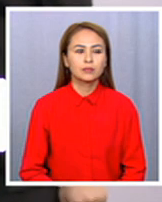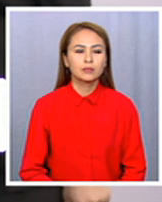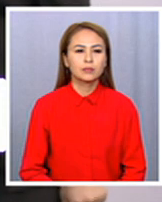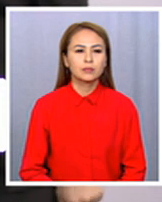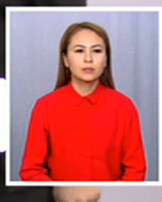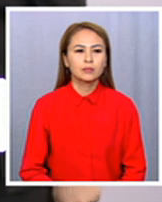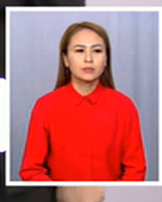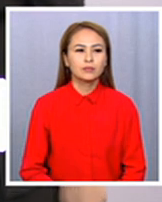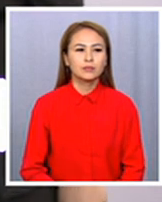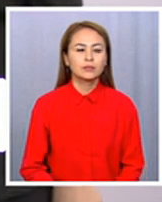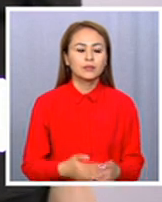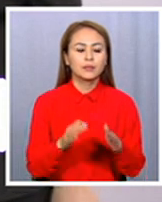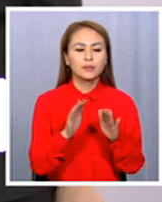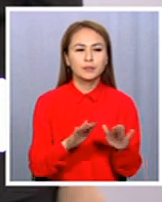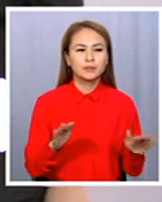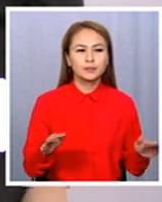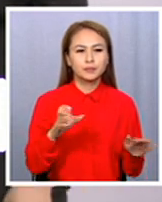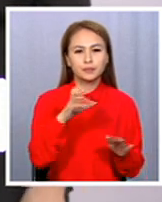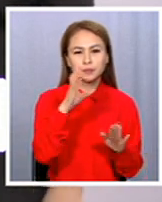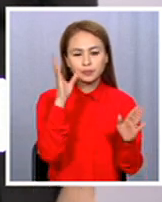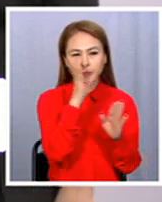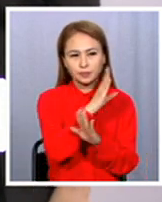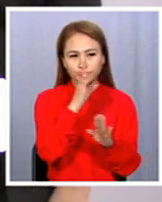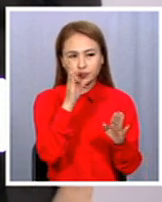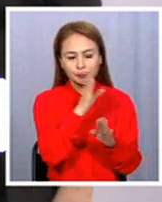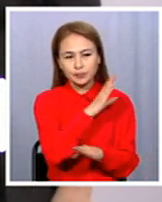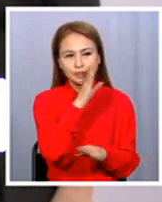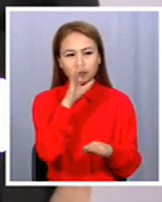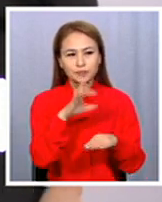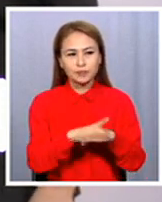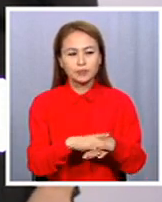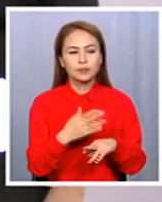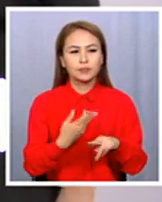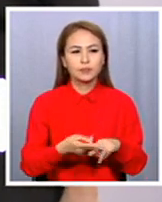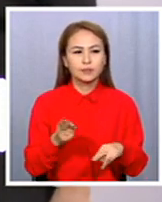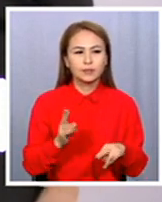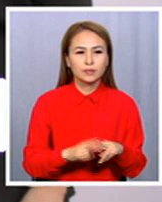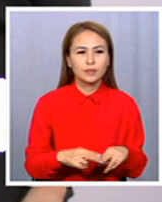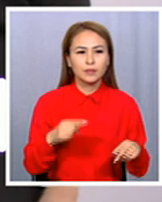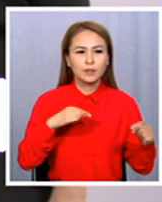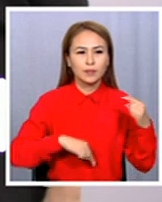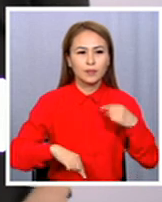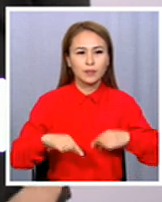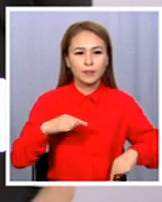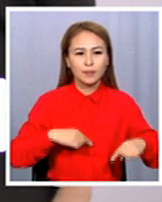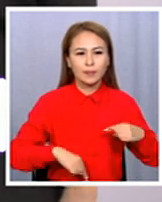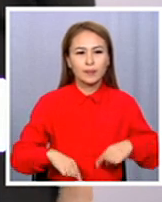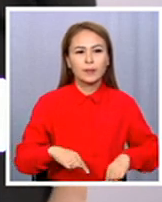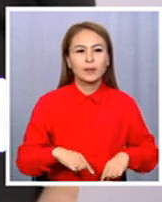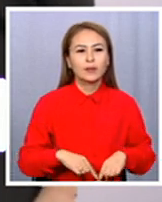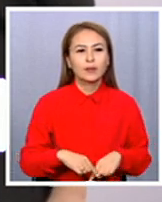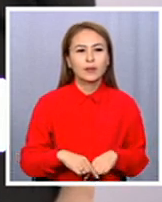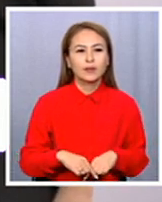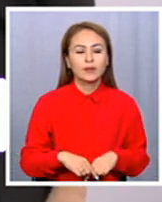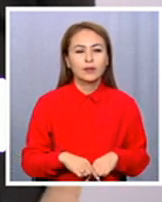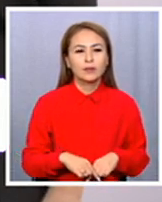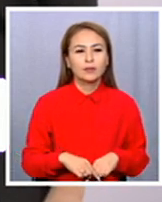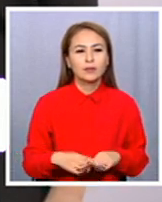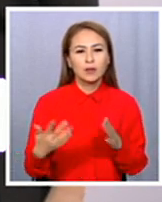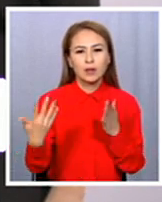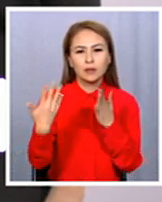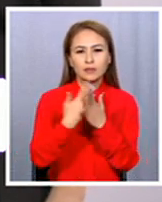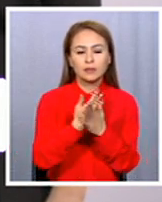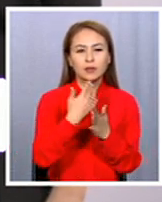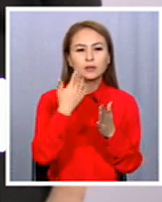Балалар, экологиялық факторлар дегеніміз ағзаға сыртқы ортадан әсер ететін